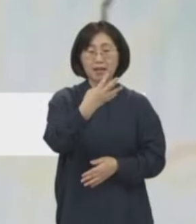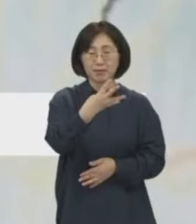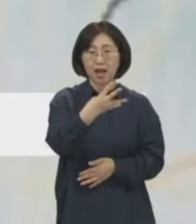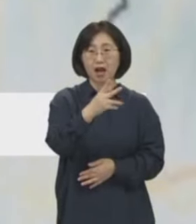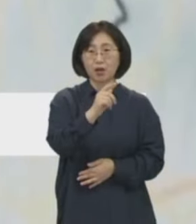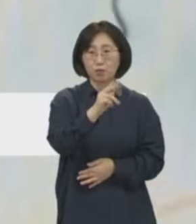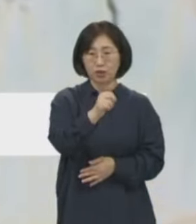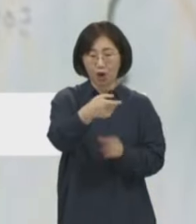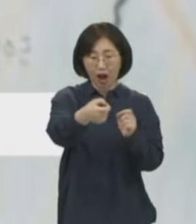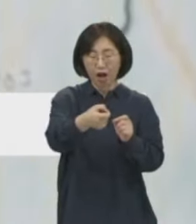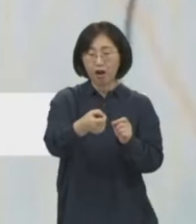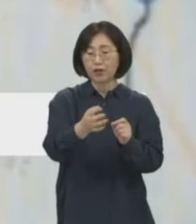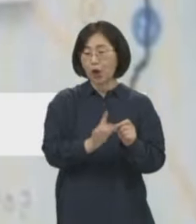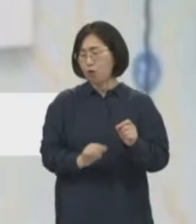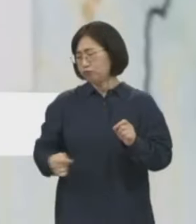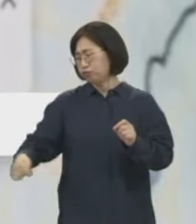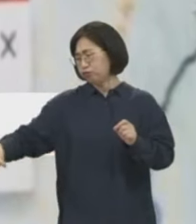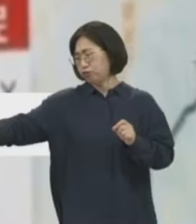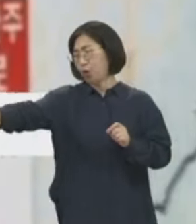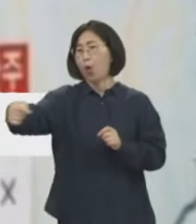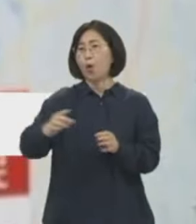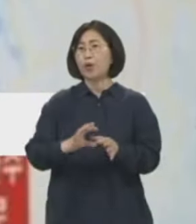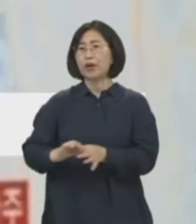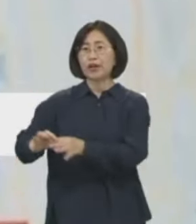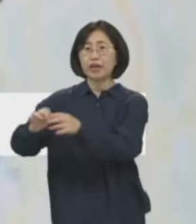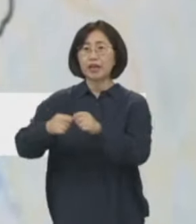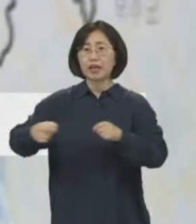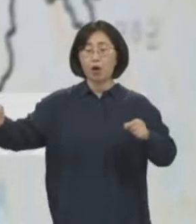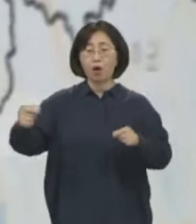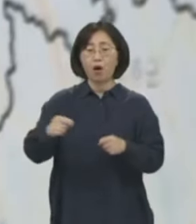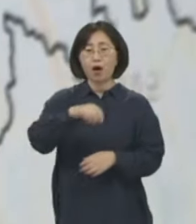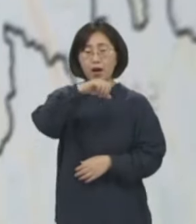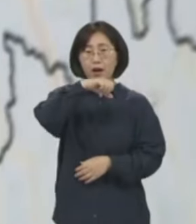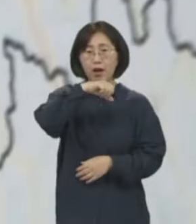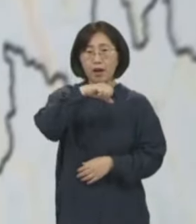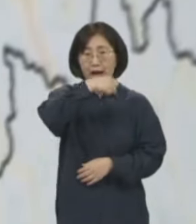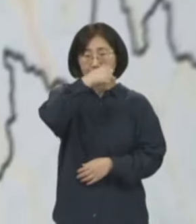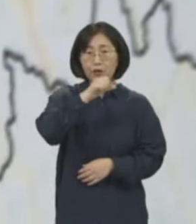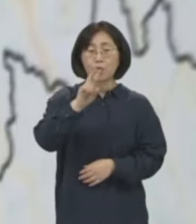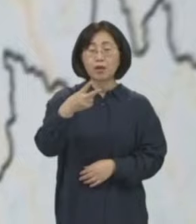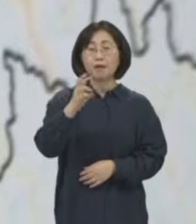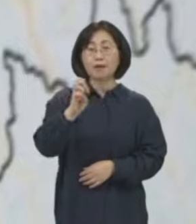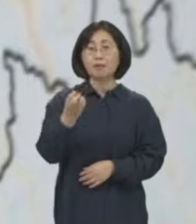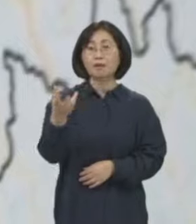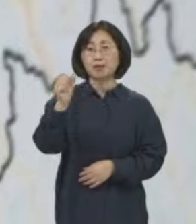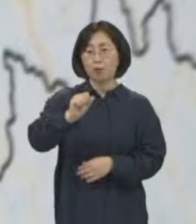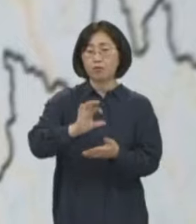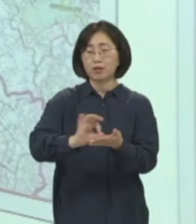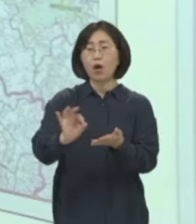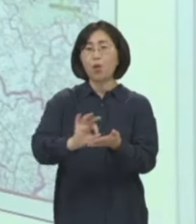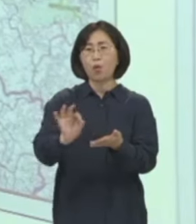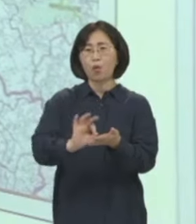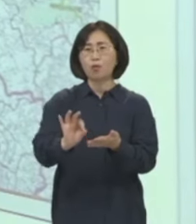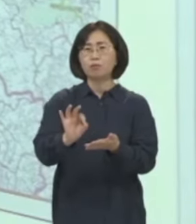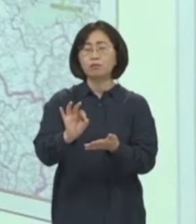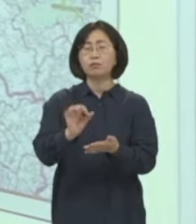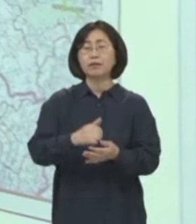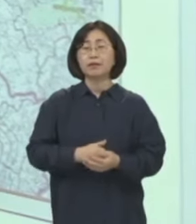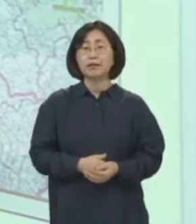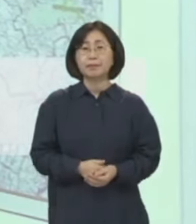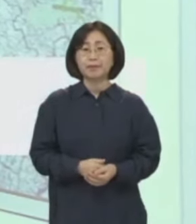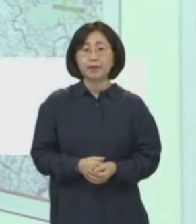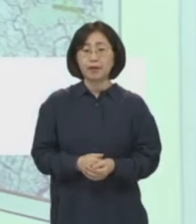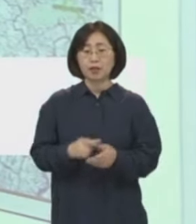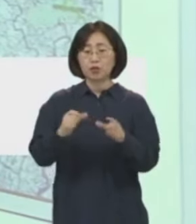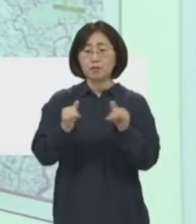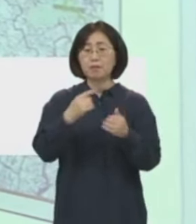훨씬 긴 원거리 우회 노선인데다 예산도 223억 원이 추가돼 예산 낭비라는 겁니다 주민 피해가 없는